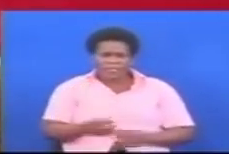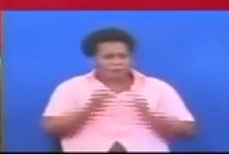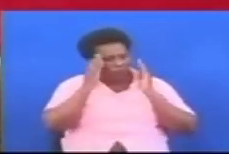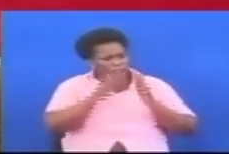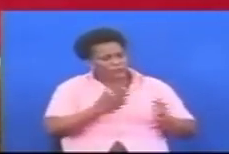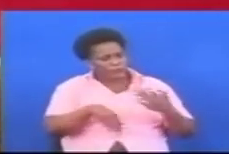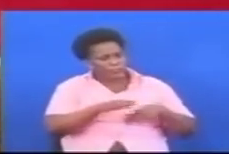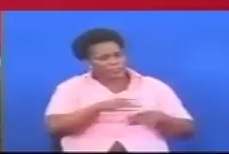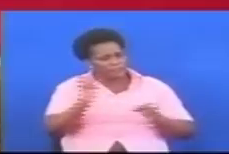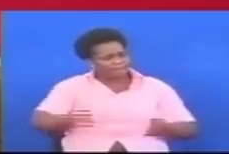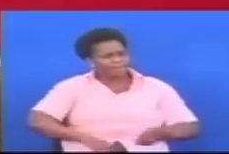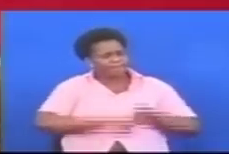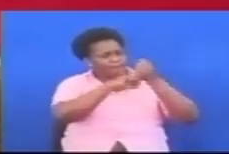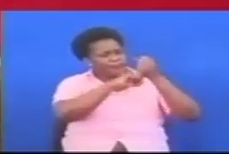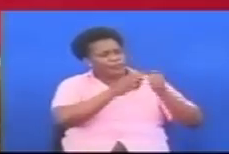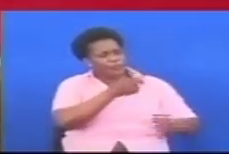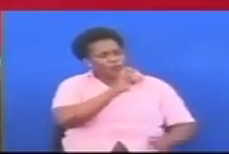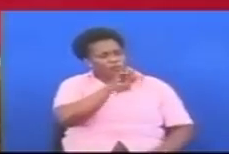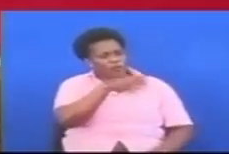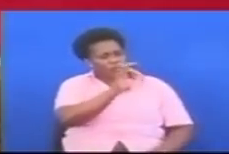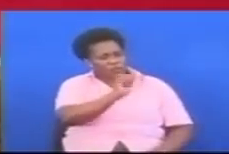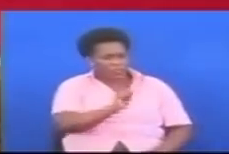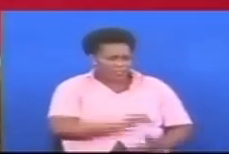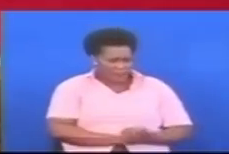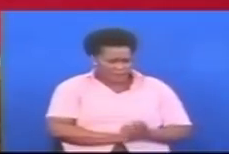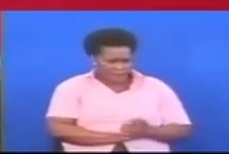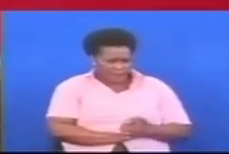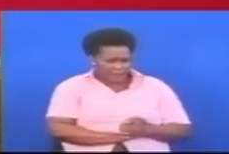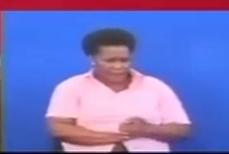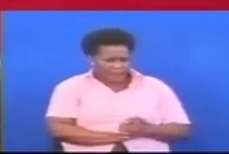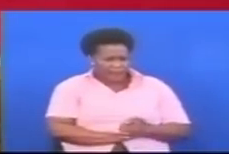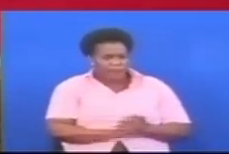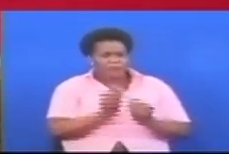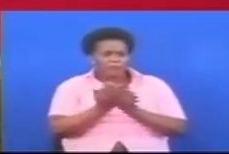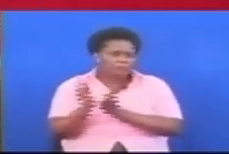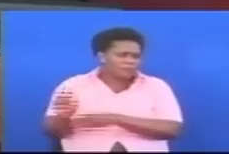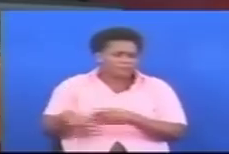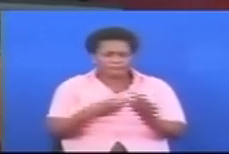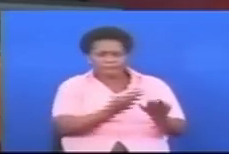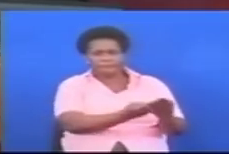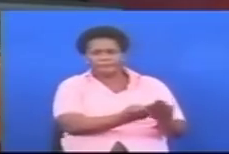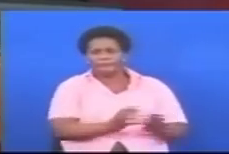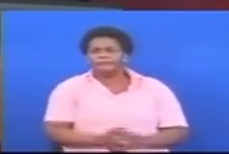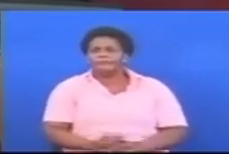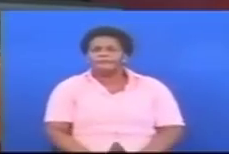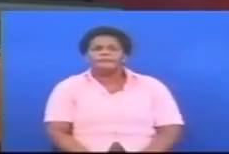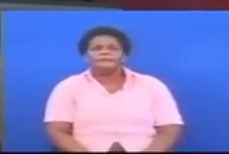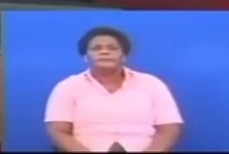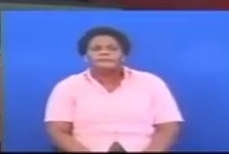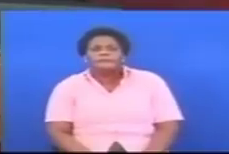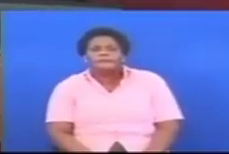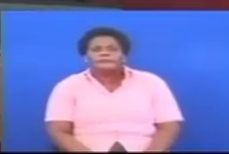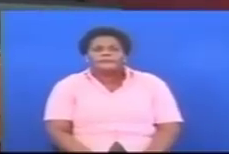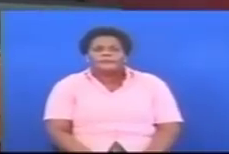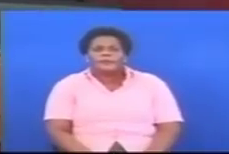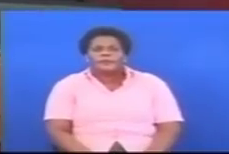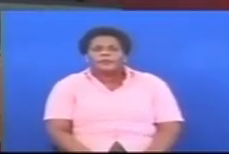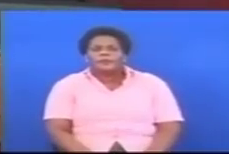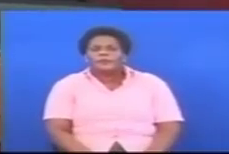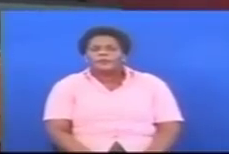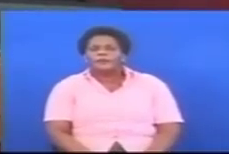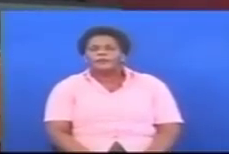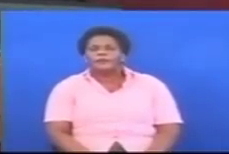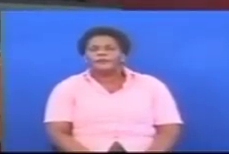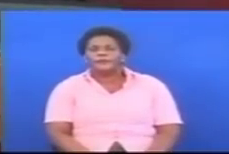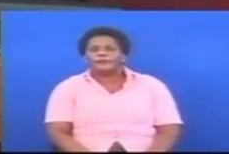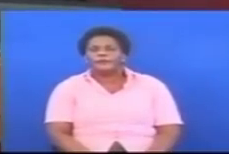hoja iliyowasilishwa na mtoa hoja muda mfupi uliopita. Naomba kuwasilisha. Asante sana Mheshimiwa Mahmud Hassan